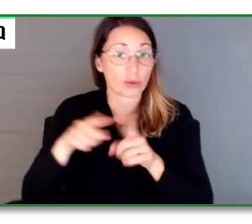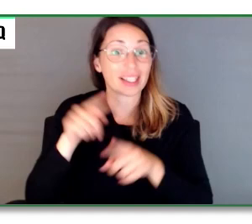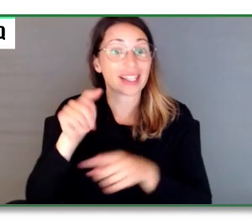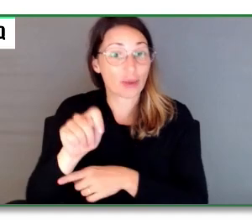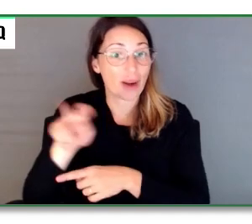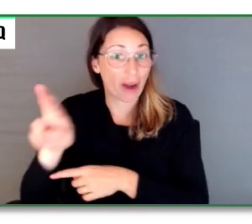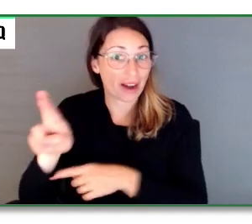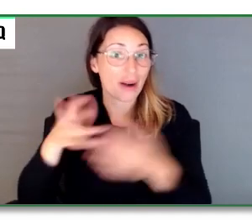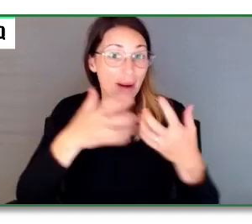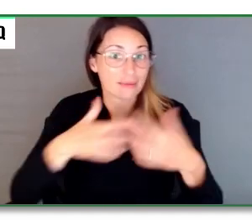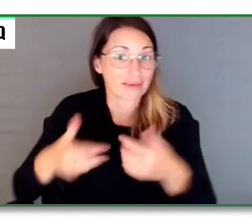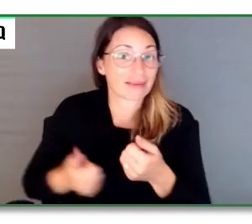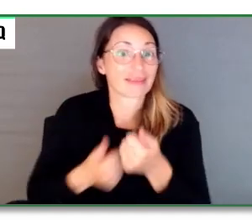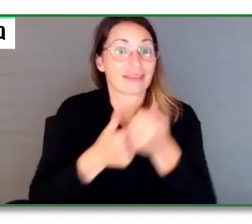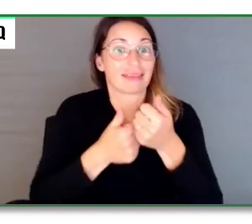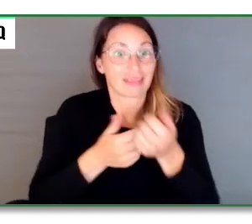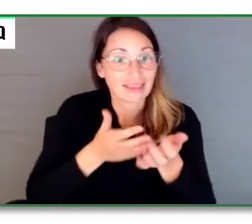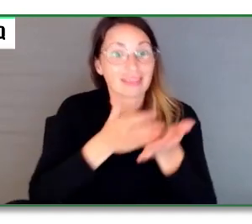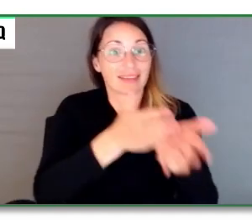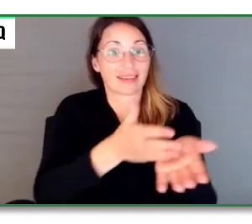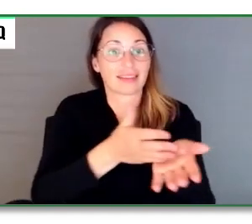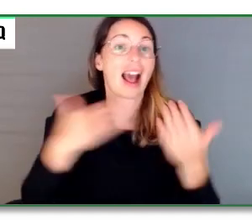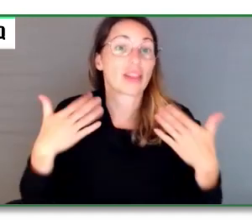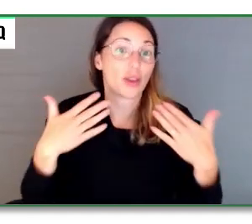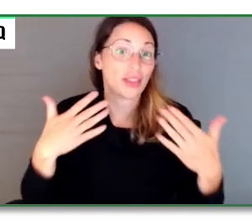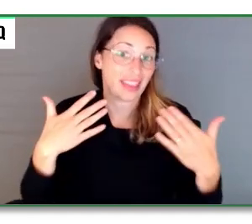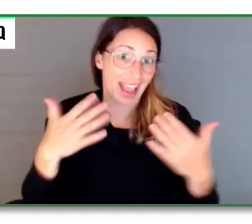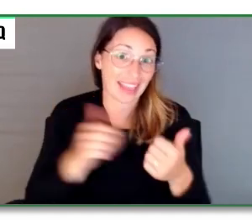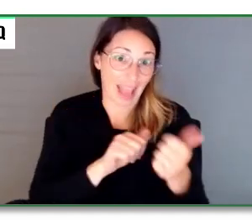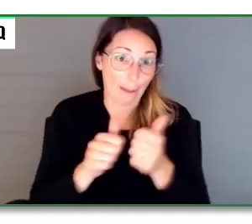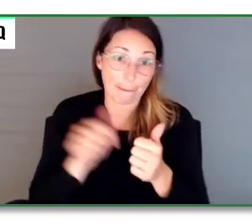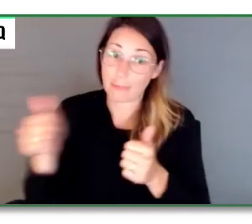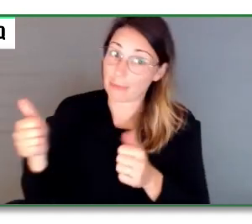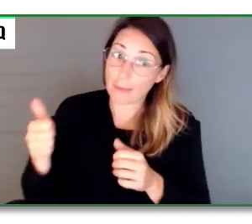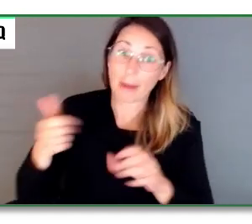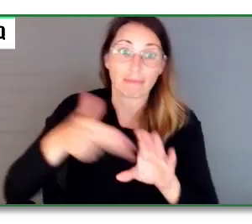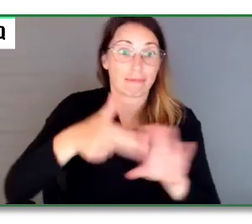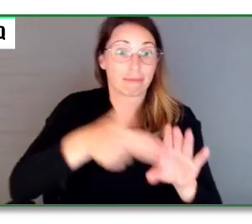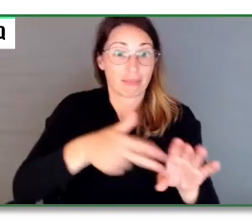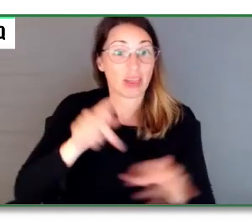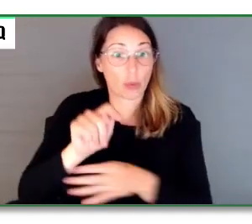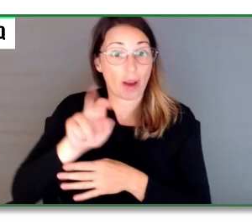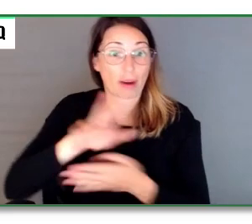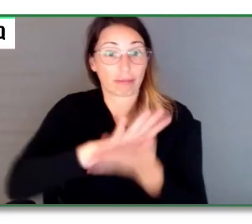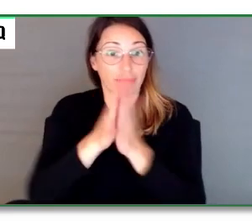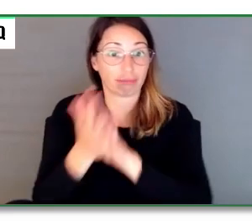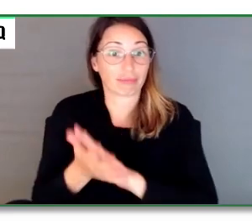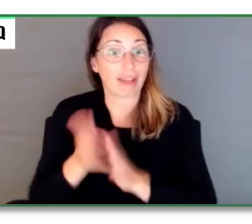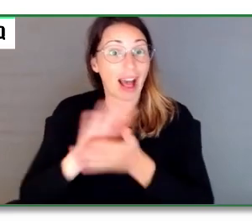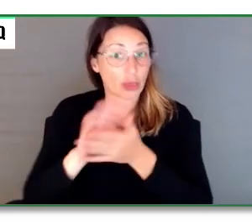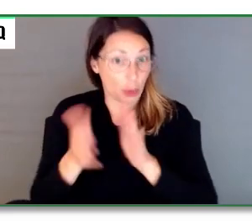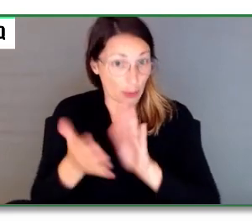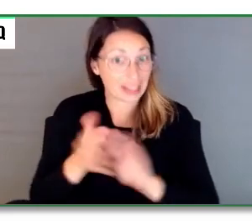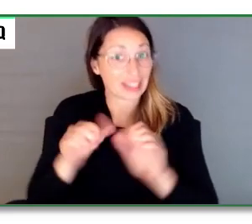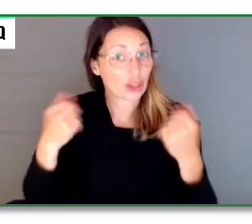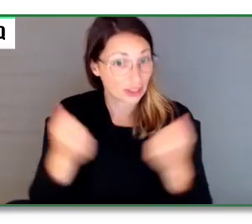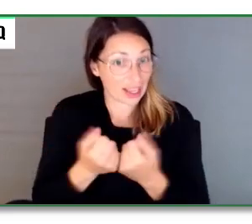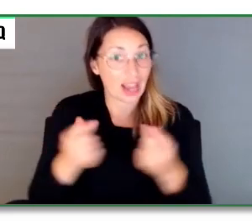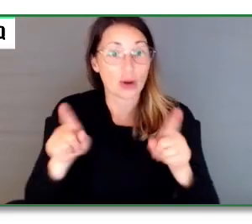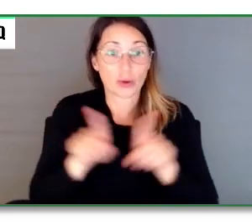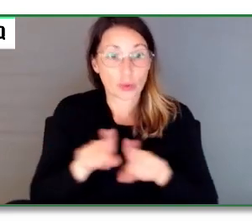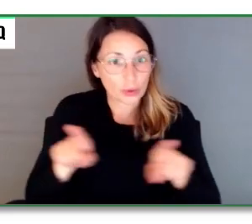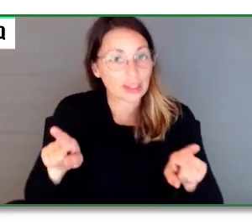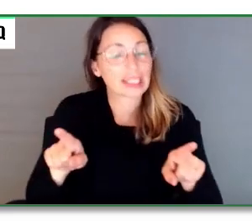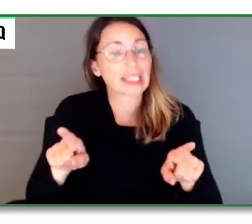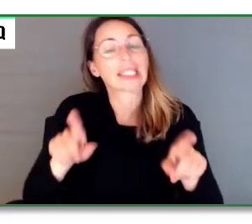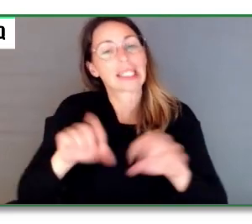randonnée adaptée. Il a contribué à faire du Trail Rider une entreprise sociale de la BC Mobility Opportunity Society et